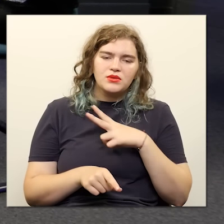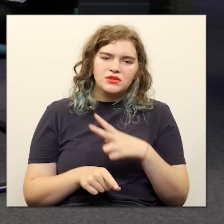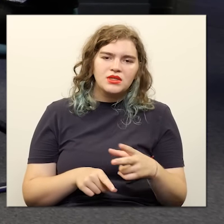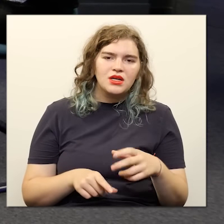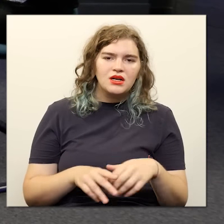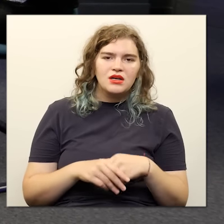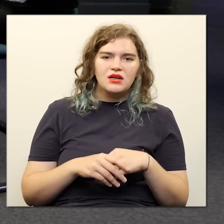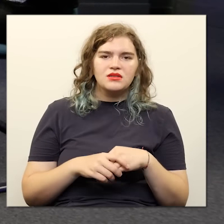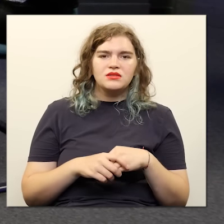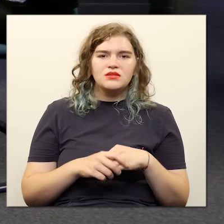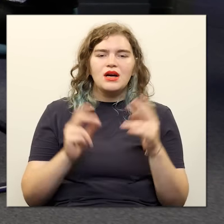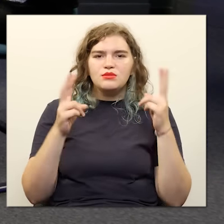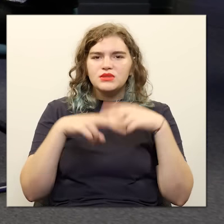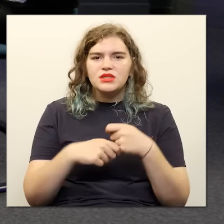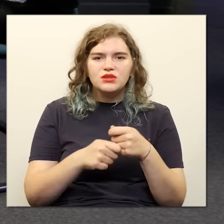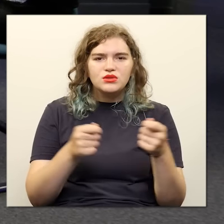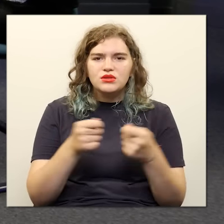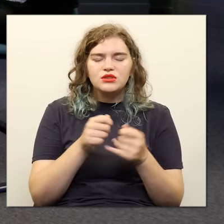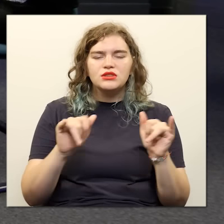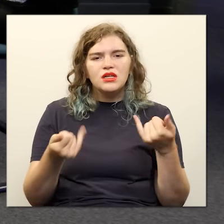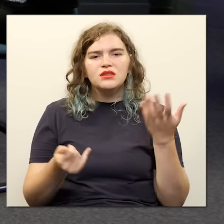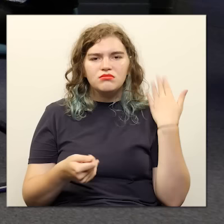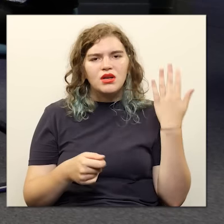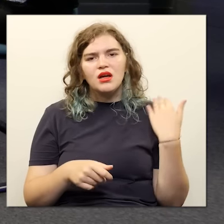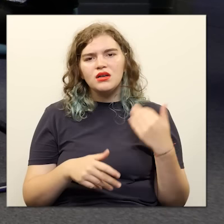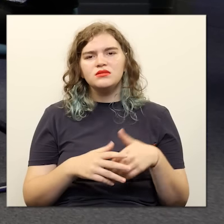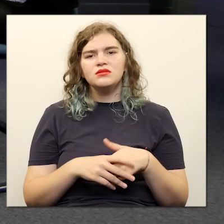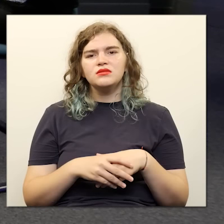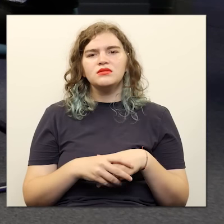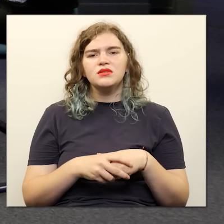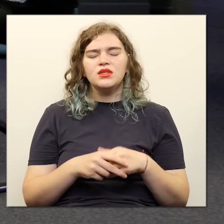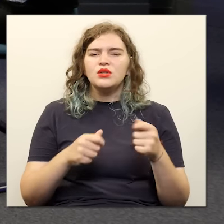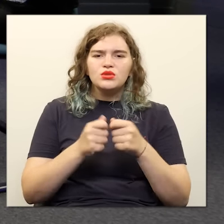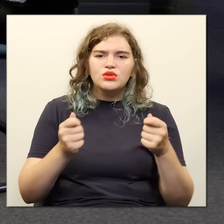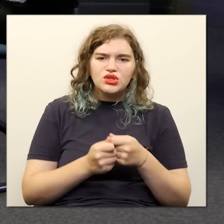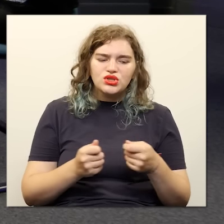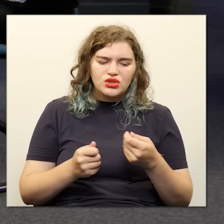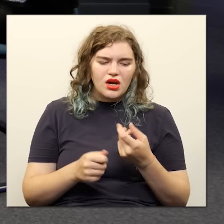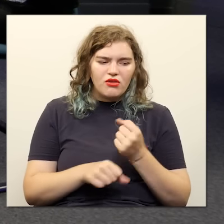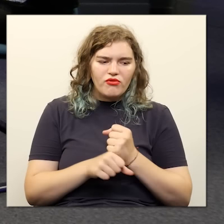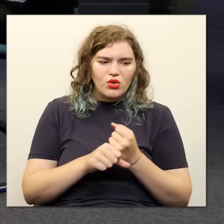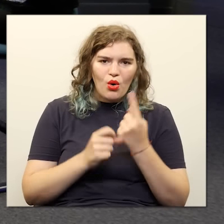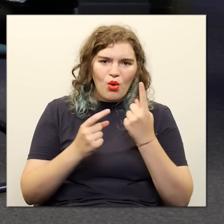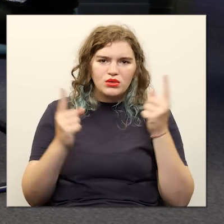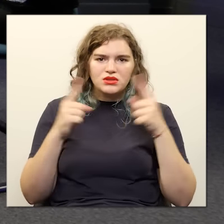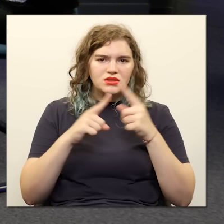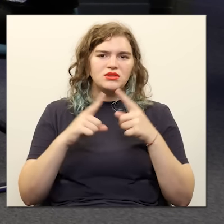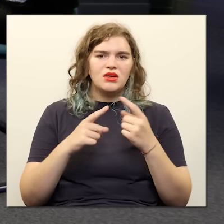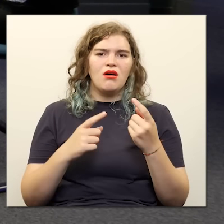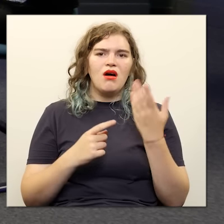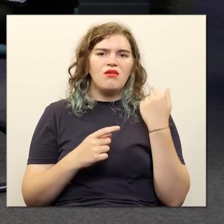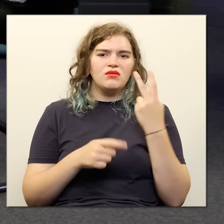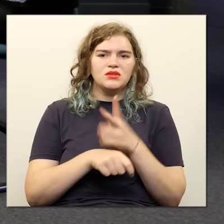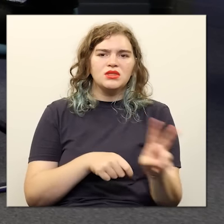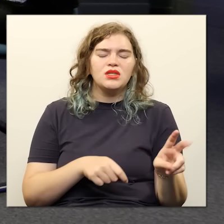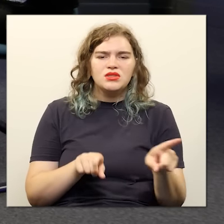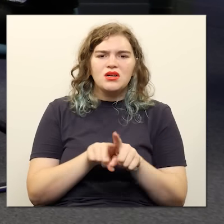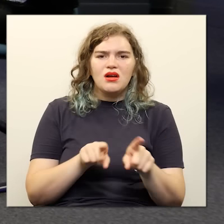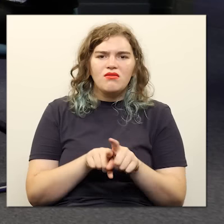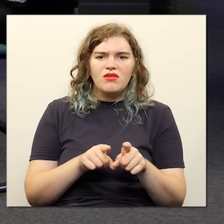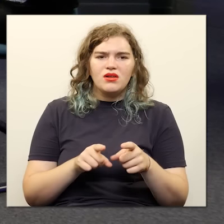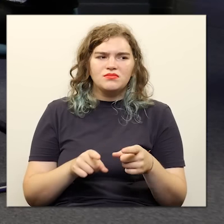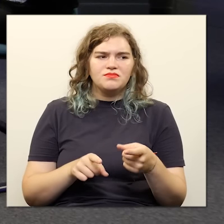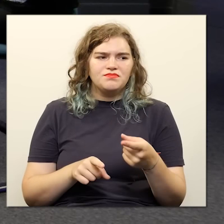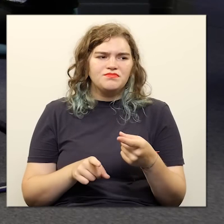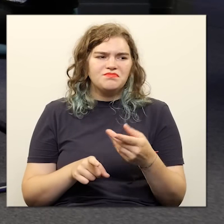Atunci am înțeles că tot ceea ce s-a întâmplat și tot ce am făcut eu ziua aia a fost o greșeală,